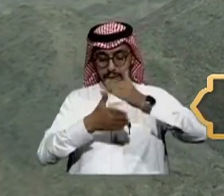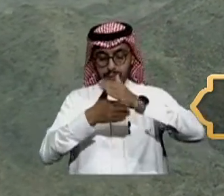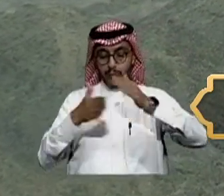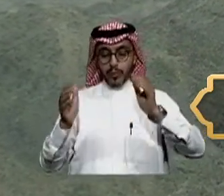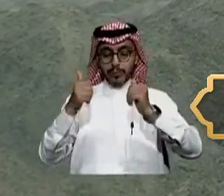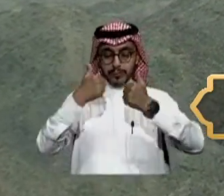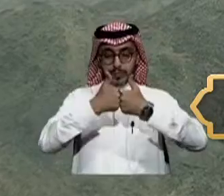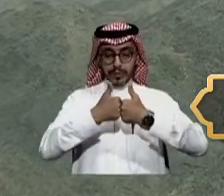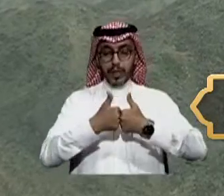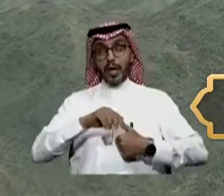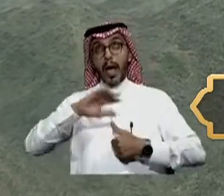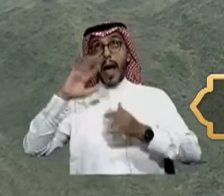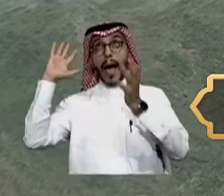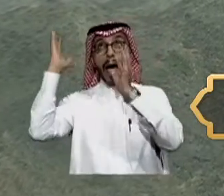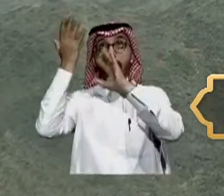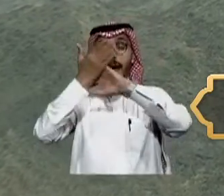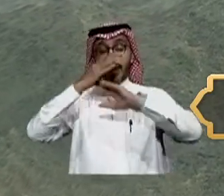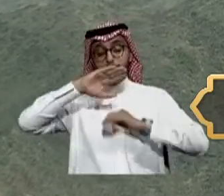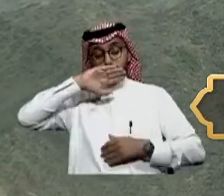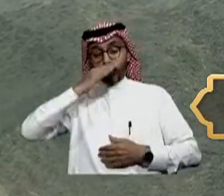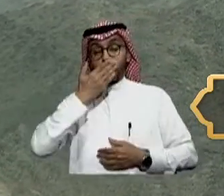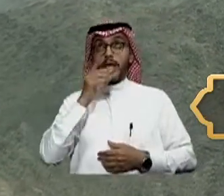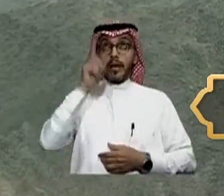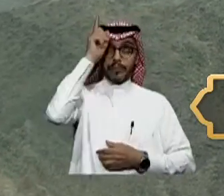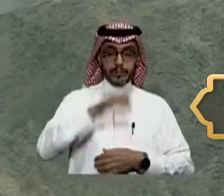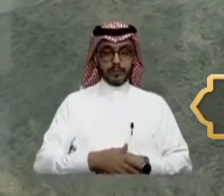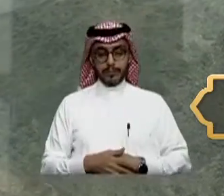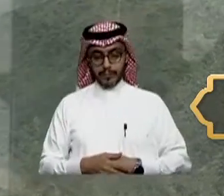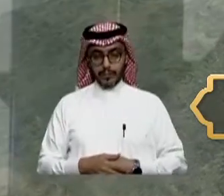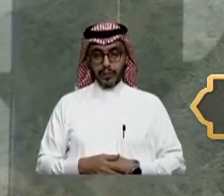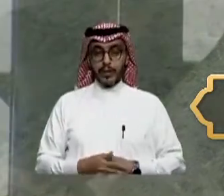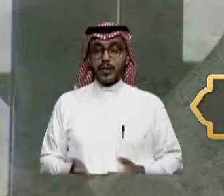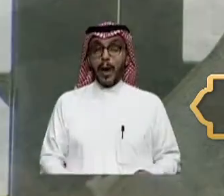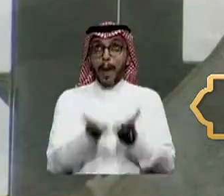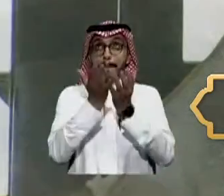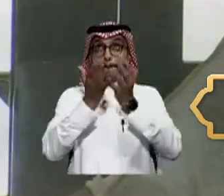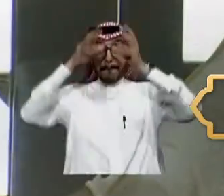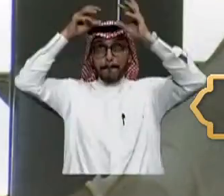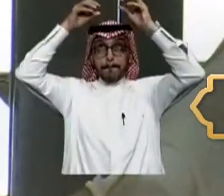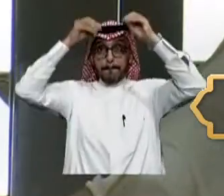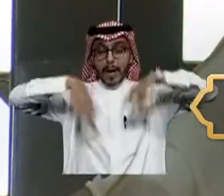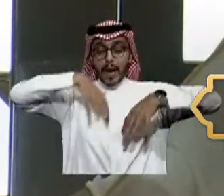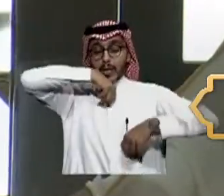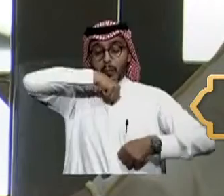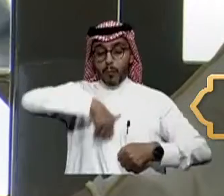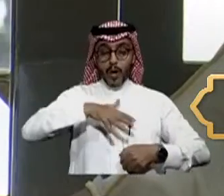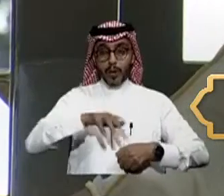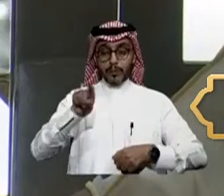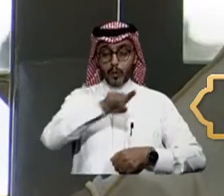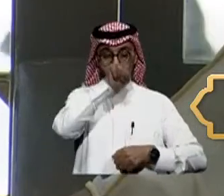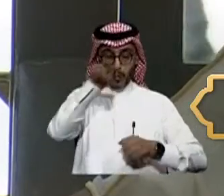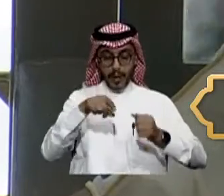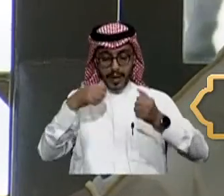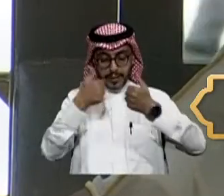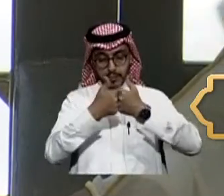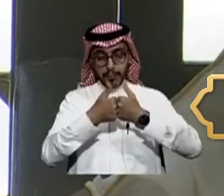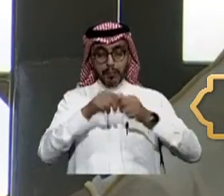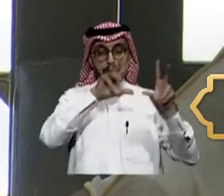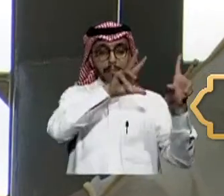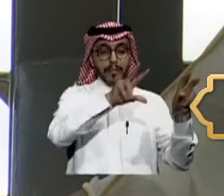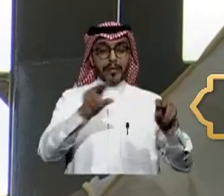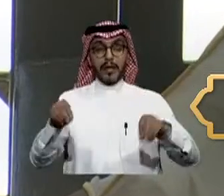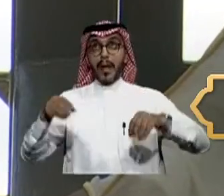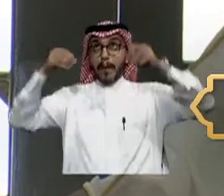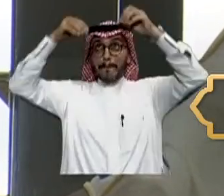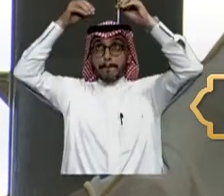ابراهيم في العالمين انك حميد مجيد اللهم بارك على محمد وعلى ال محمد كما